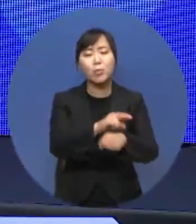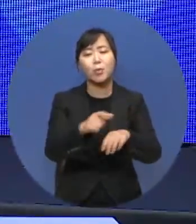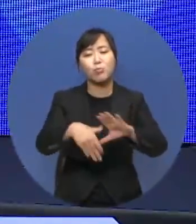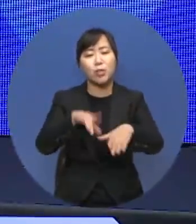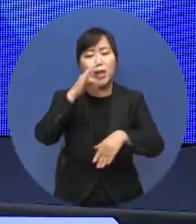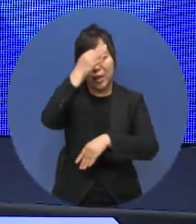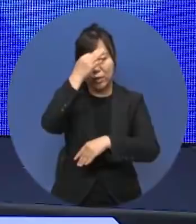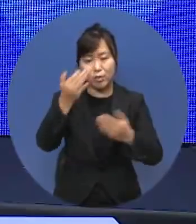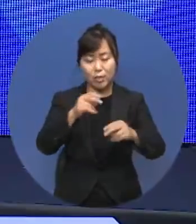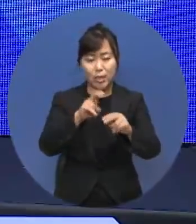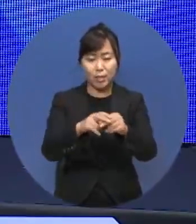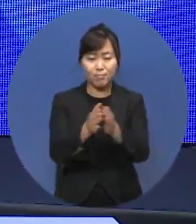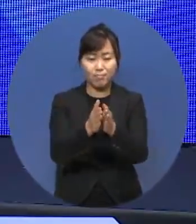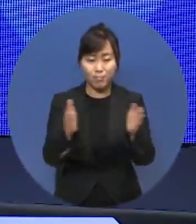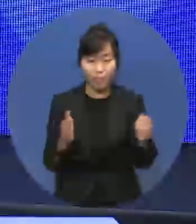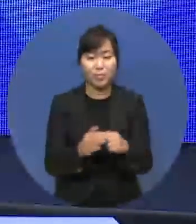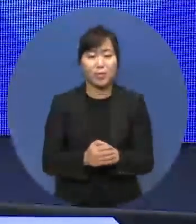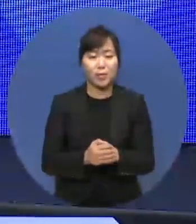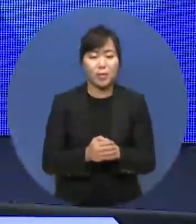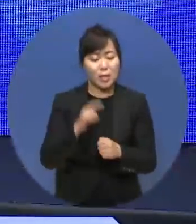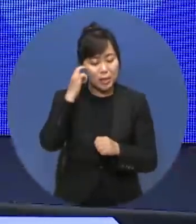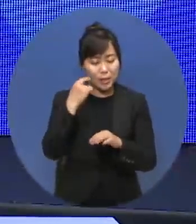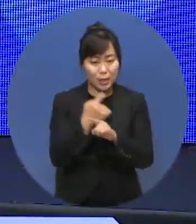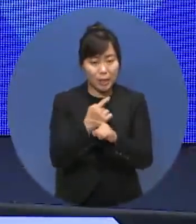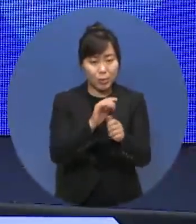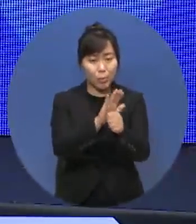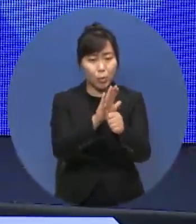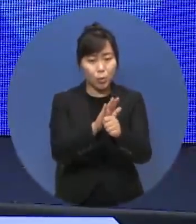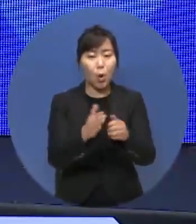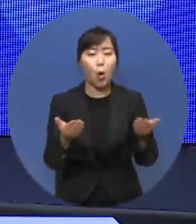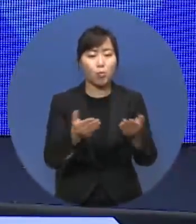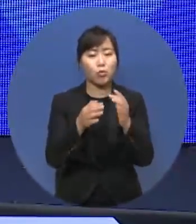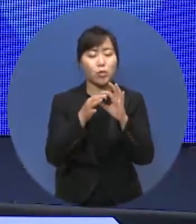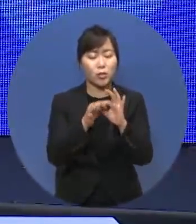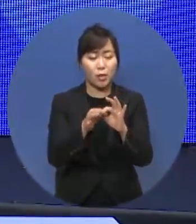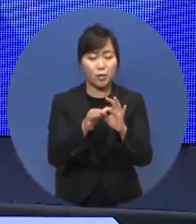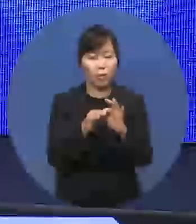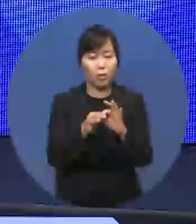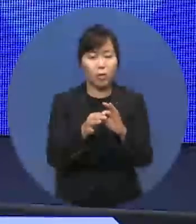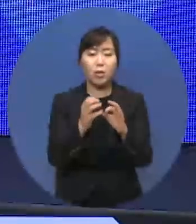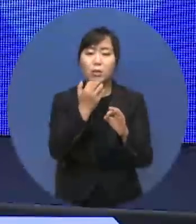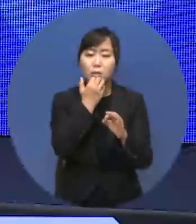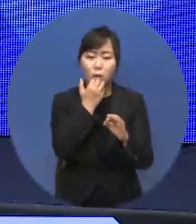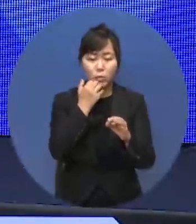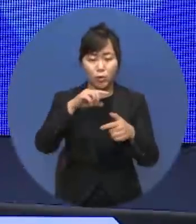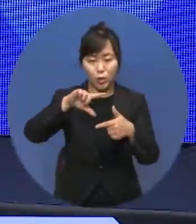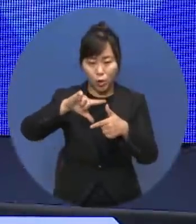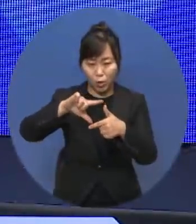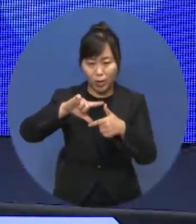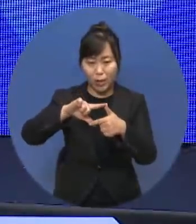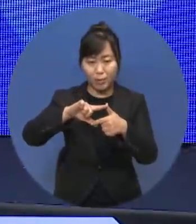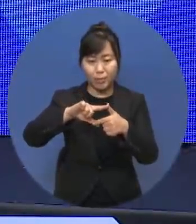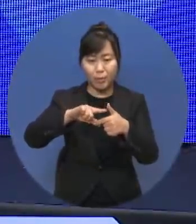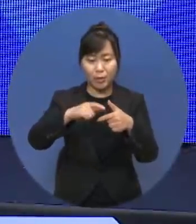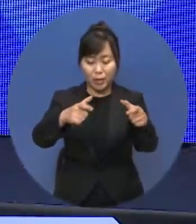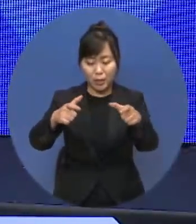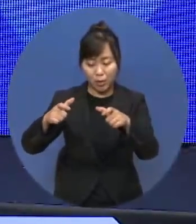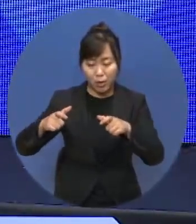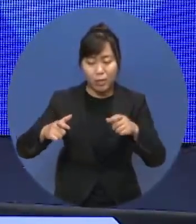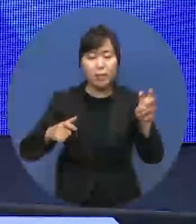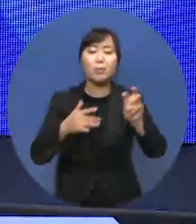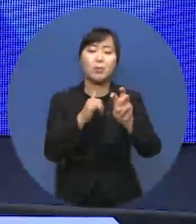시작이 되었습니다. 그래서 인식 개선 보조 업무라고 해서 저희가 서울 경남 등지에서 한